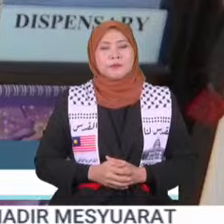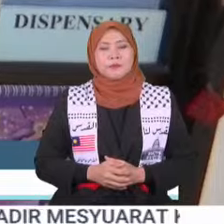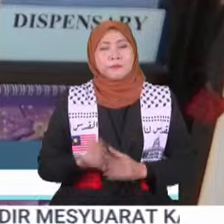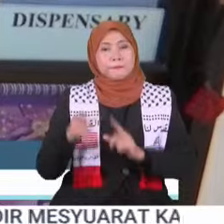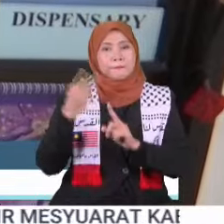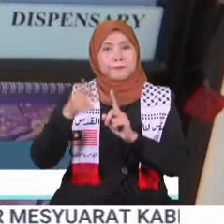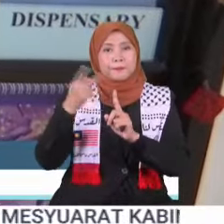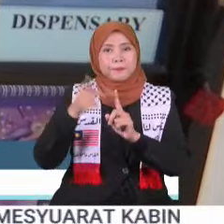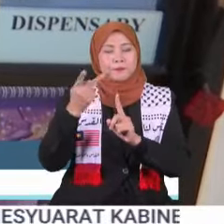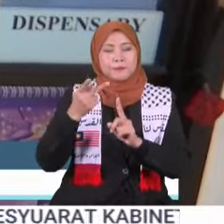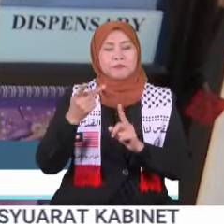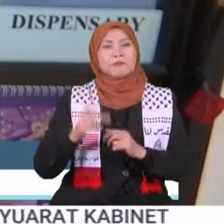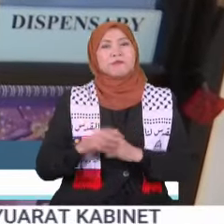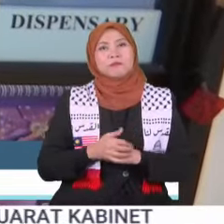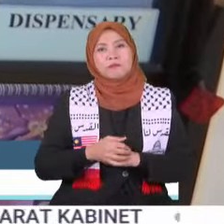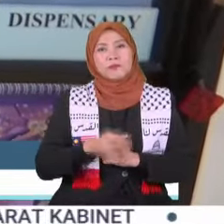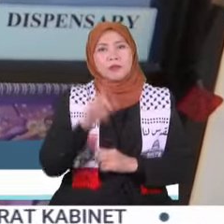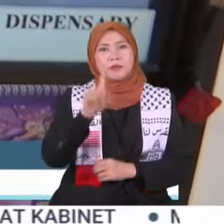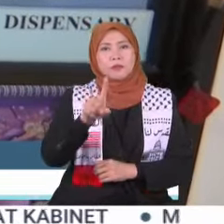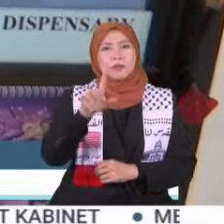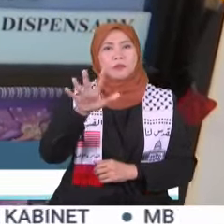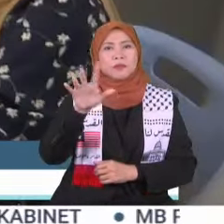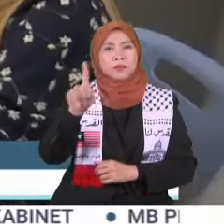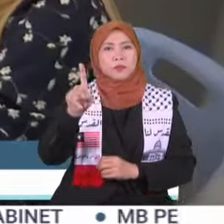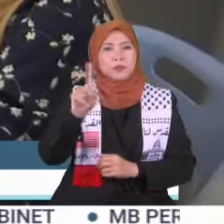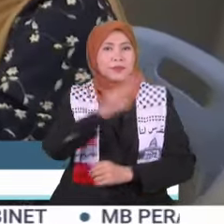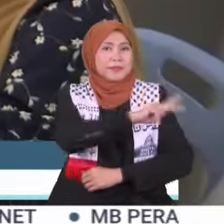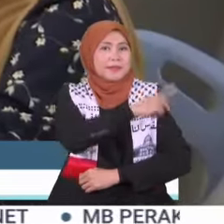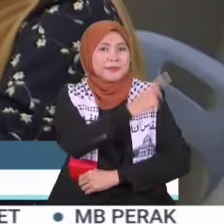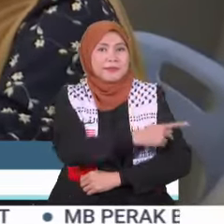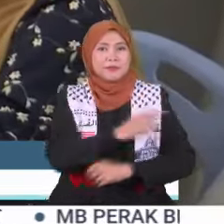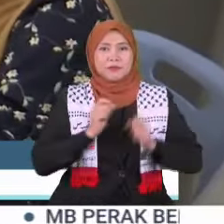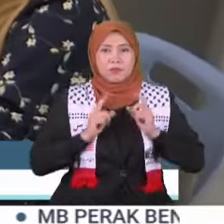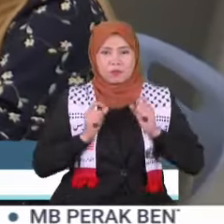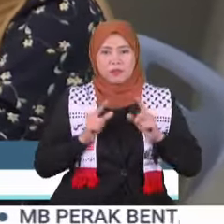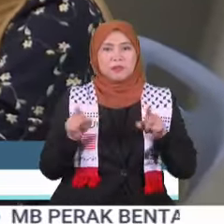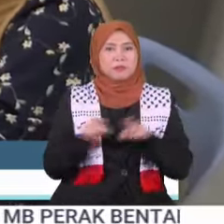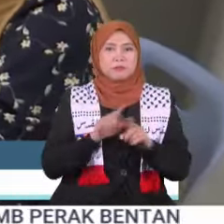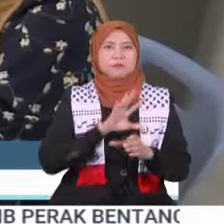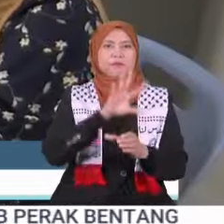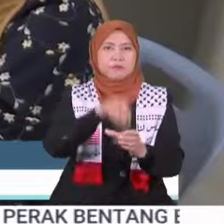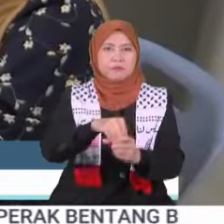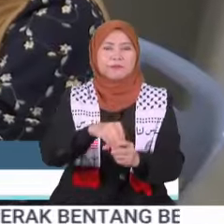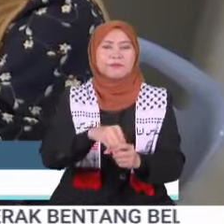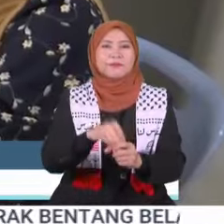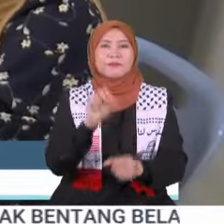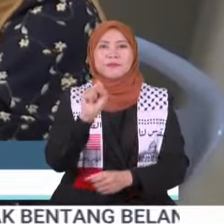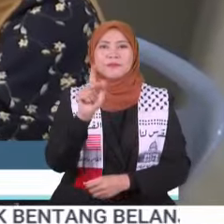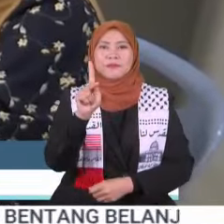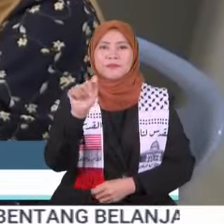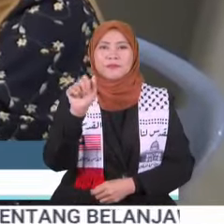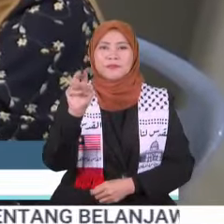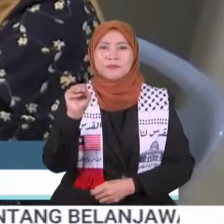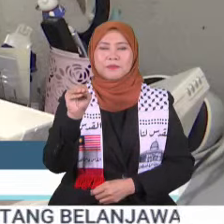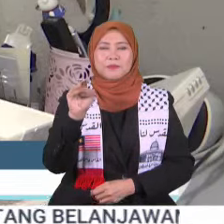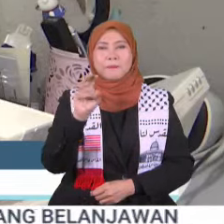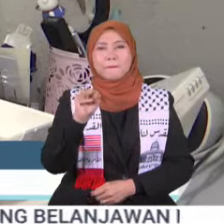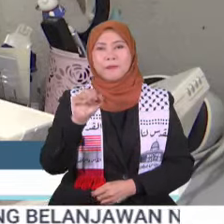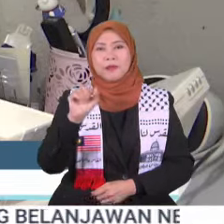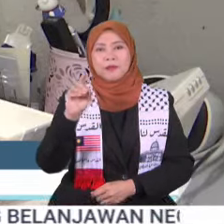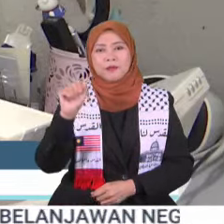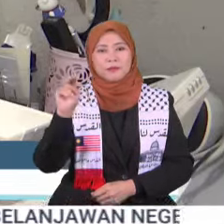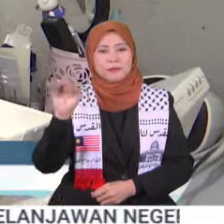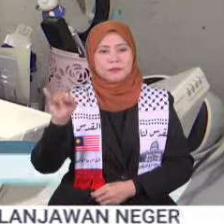Di Pulau Pinang misalnya, 151 klinik swasta menyertai skim berkenaan.